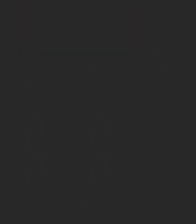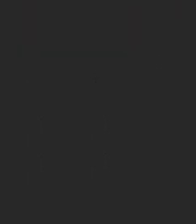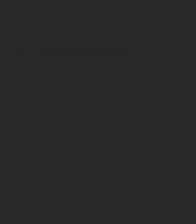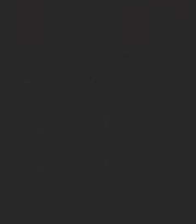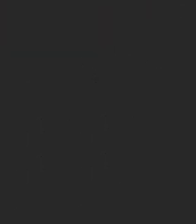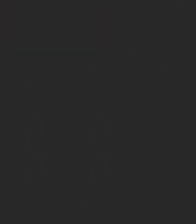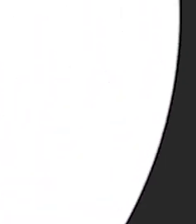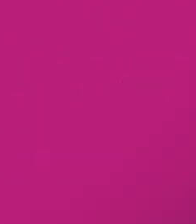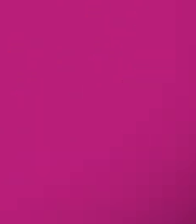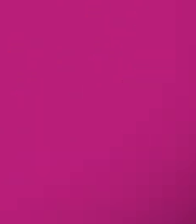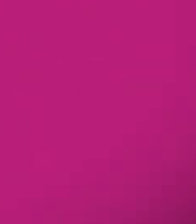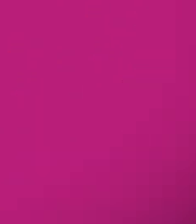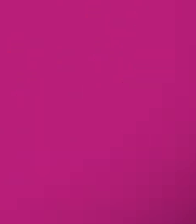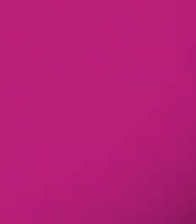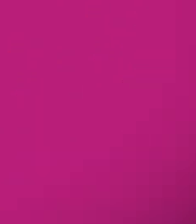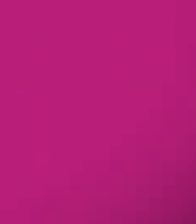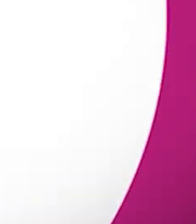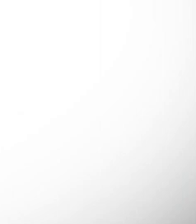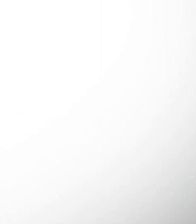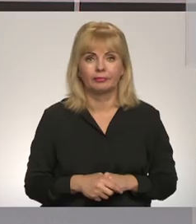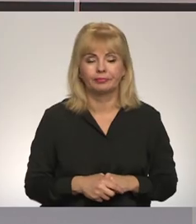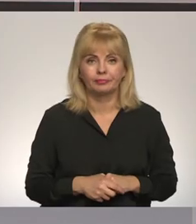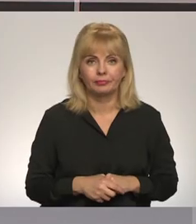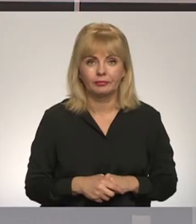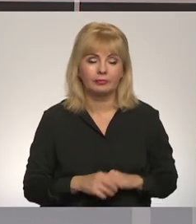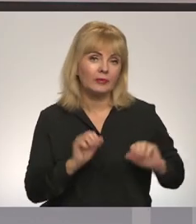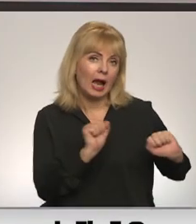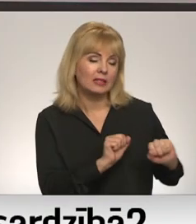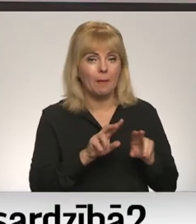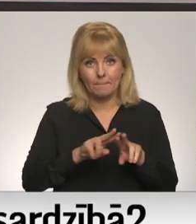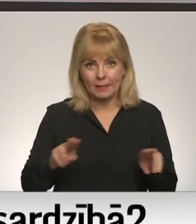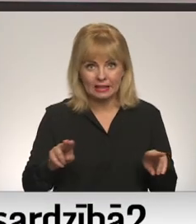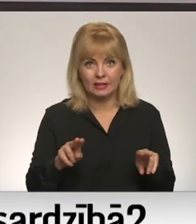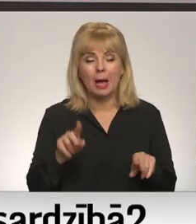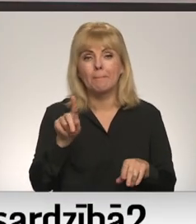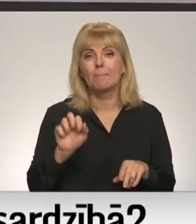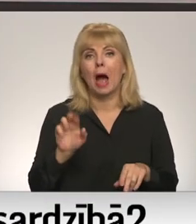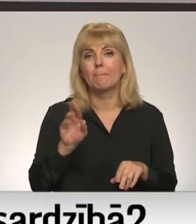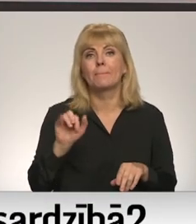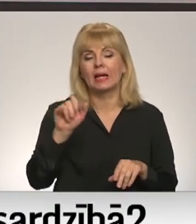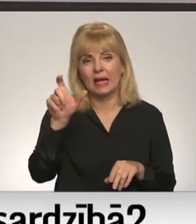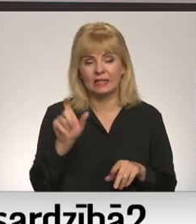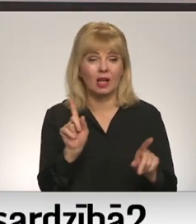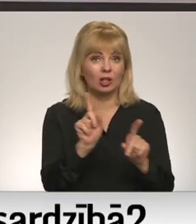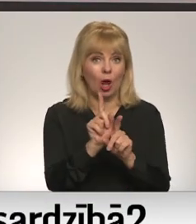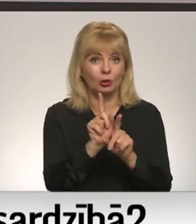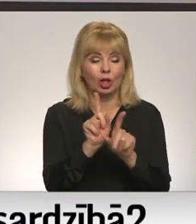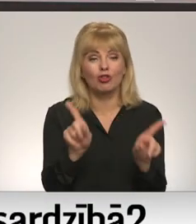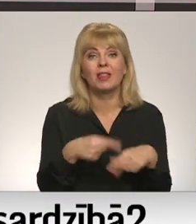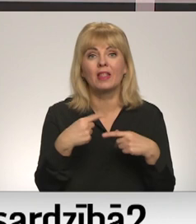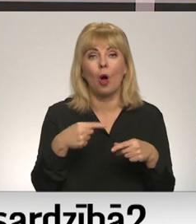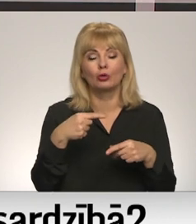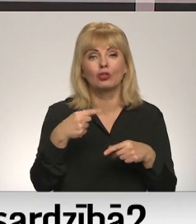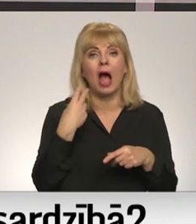Re, viss ēters ir te! Aizsardzības ministrs Artis Pabriks ticies ar tautiešiem Londonā,